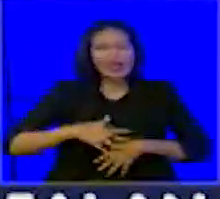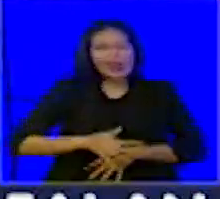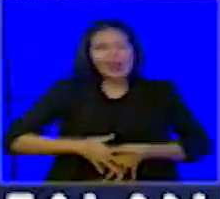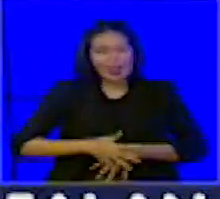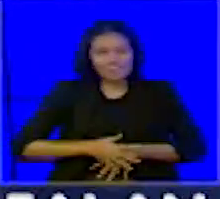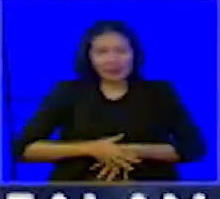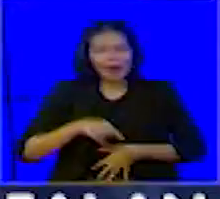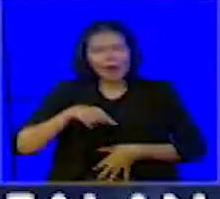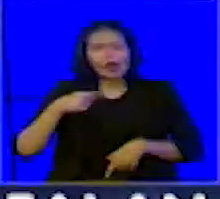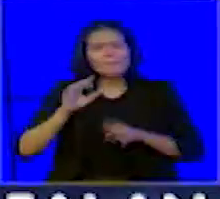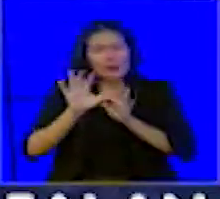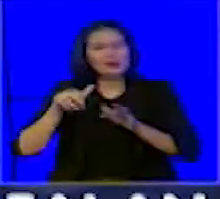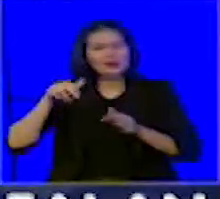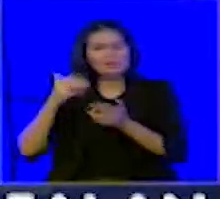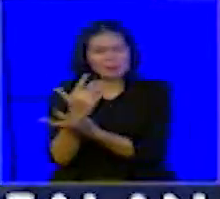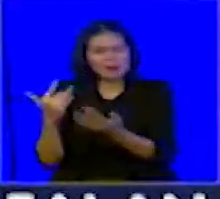yang sering dilalui warga.